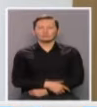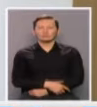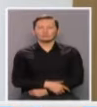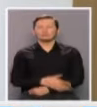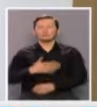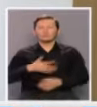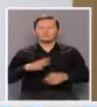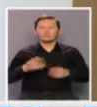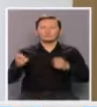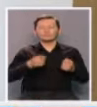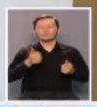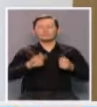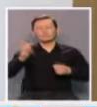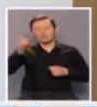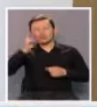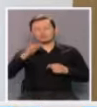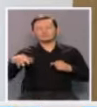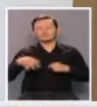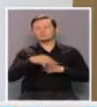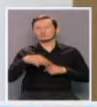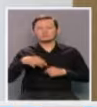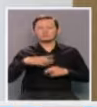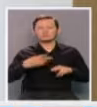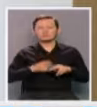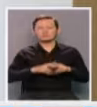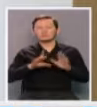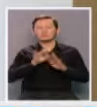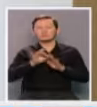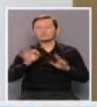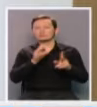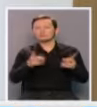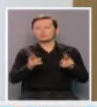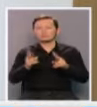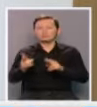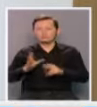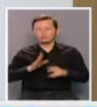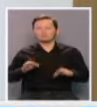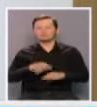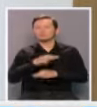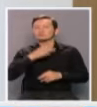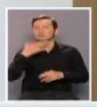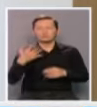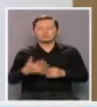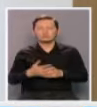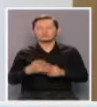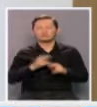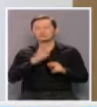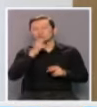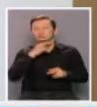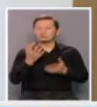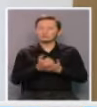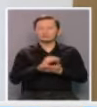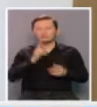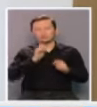«Я привез на конкурс древний келкубыз. Исполняю отрывок из песенного сказания «Жир Доспамбета». Посмотрим, повезет ли